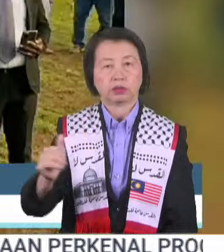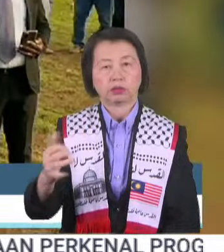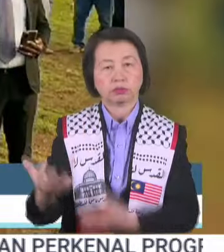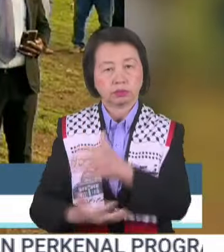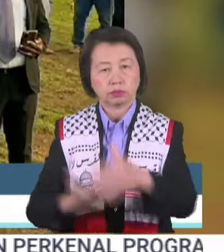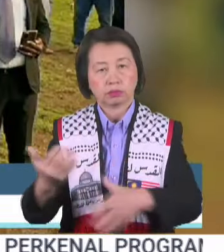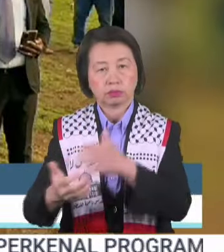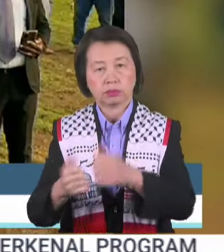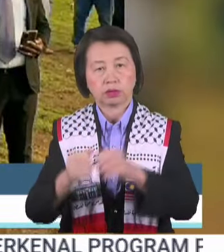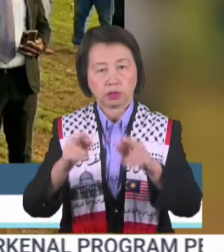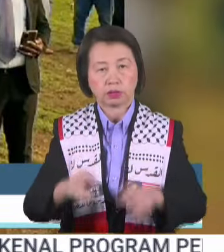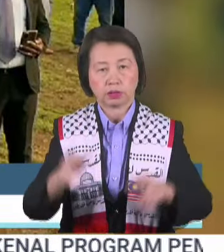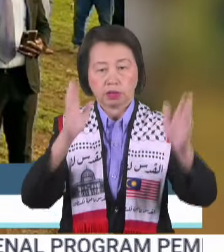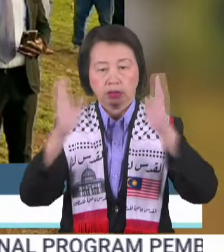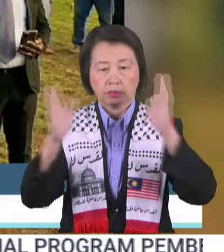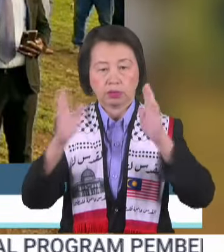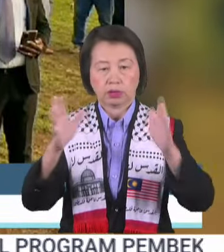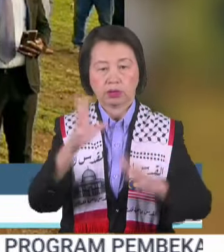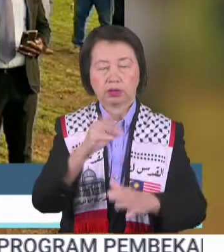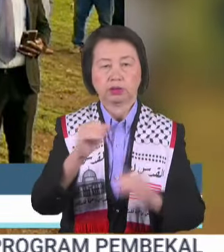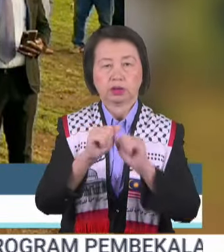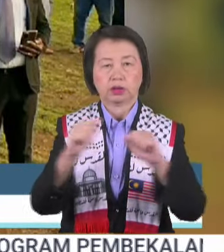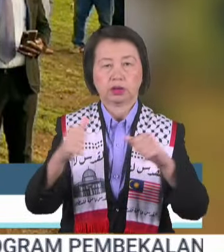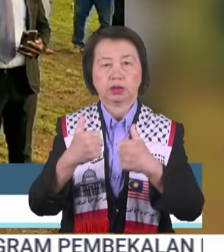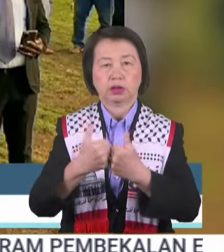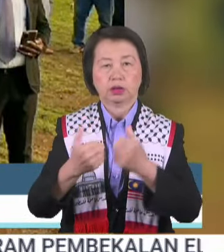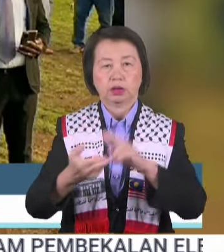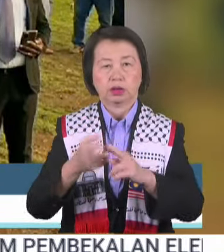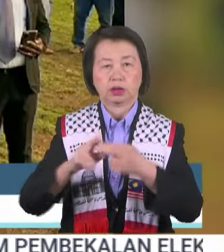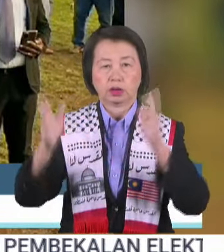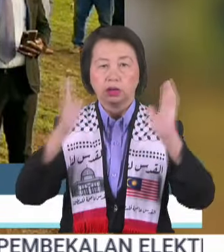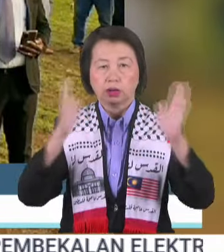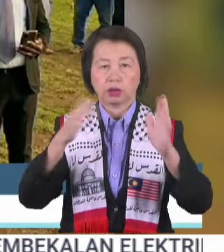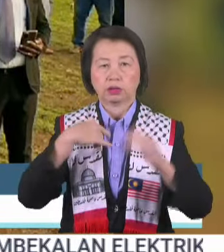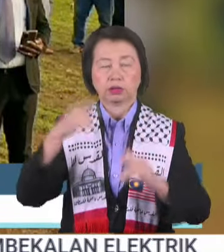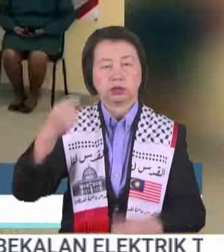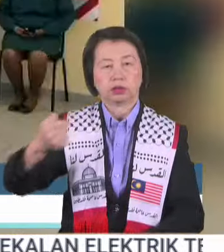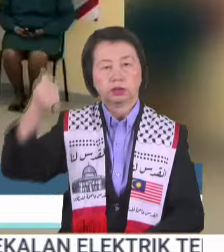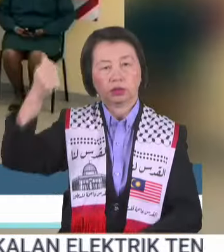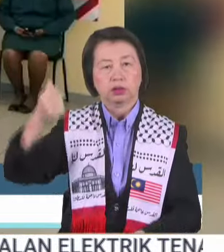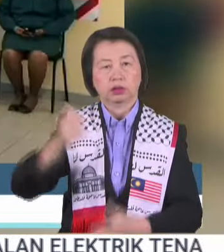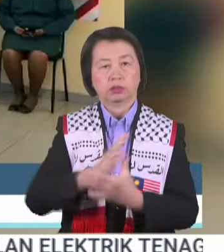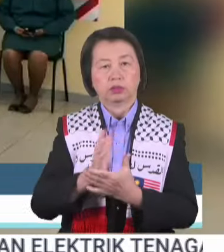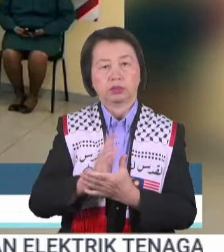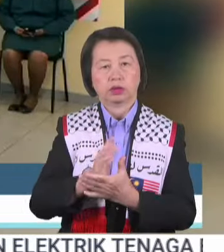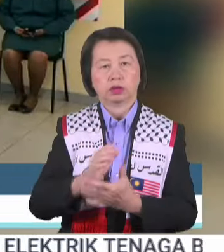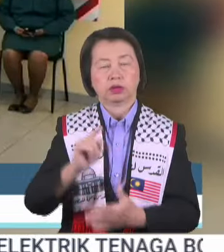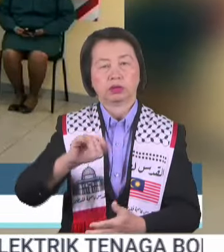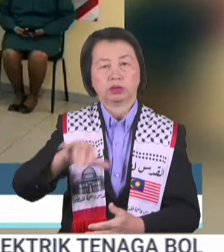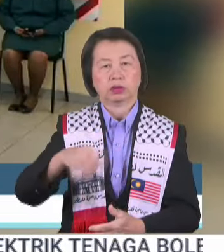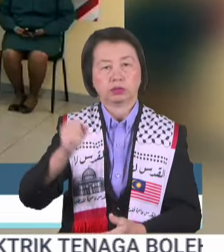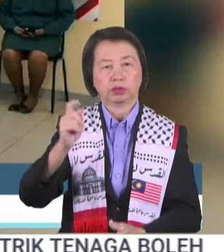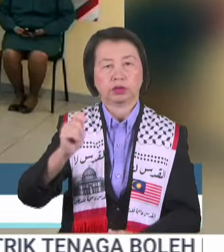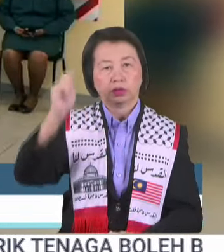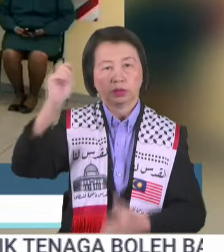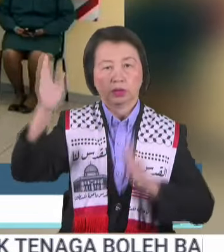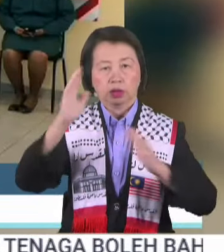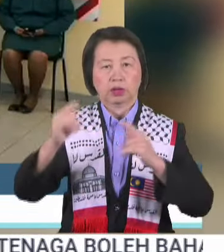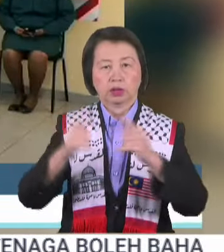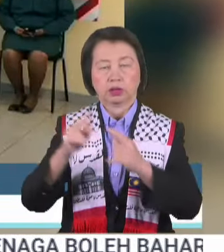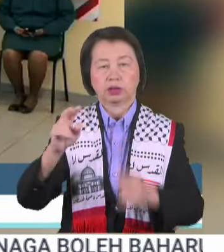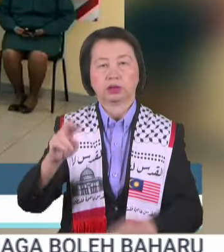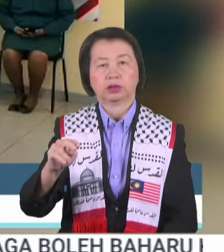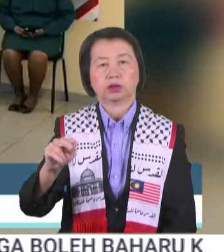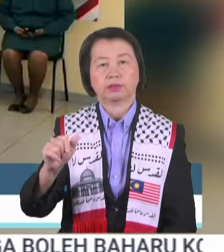ramah mesra bersama rakyat Malaysia dan Persatuan Rakan-Rakan Malaysia yang dihoskan oleh Pemangku Pesuruh Jaya Tinggi Malaysia